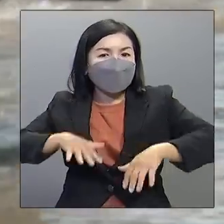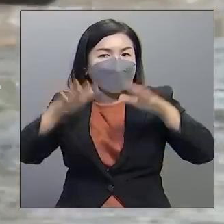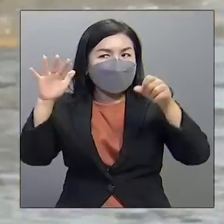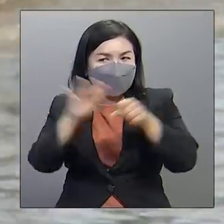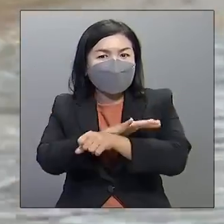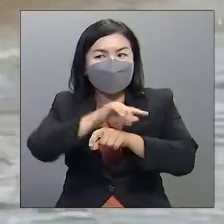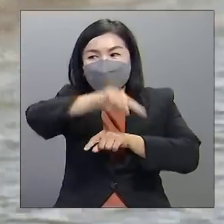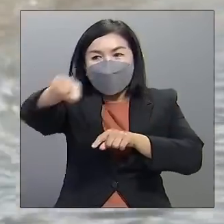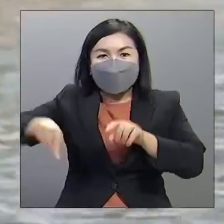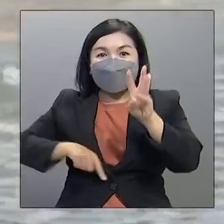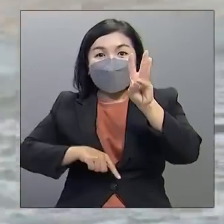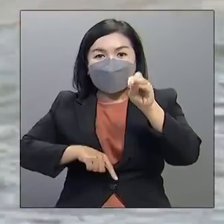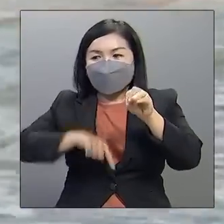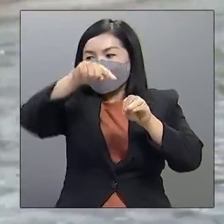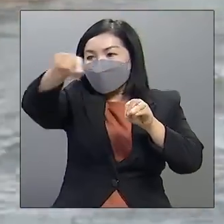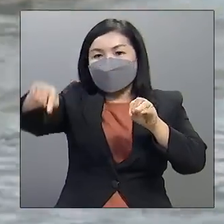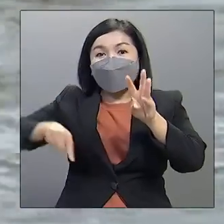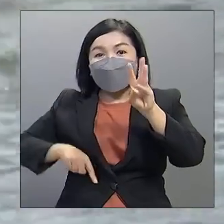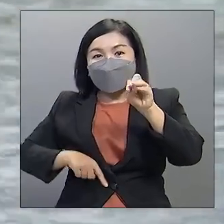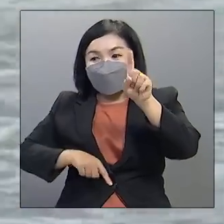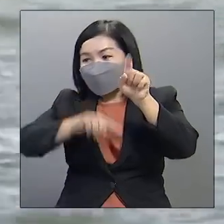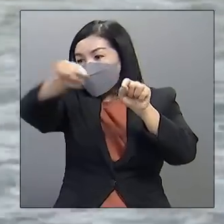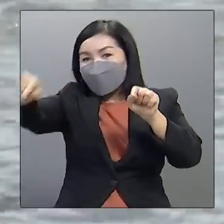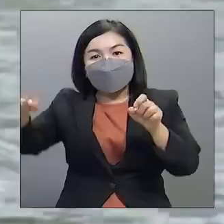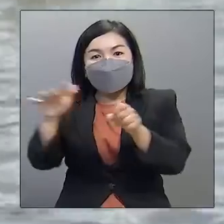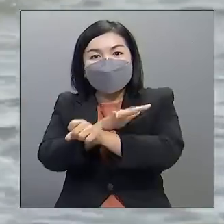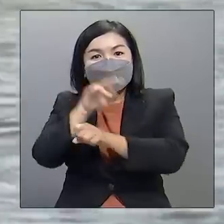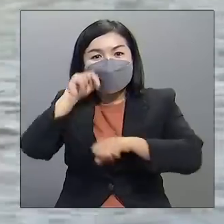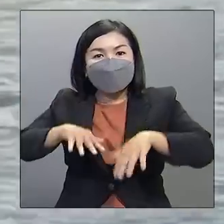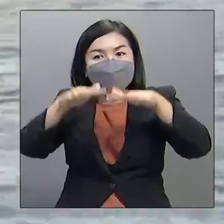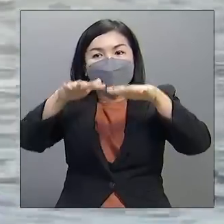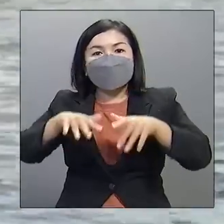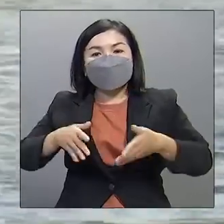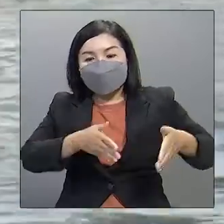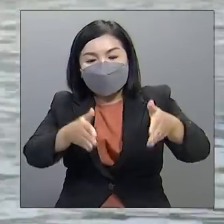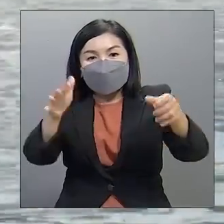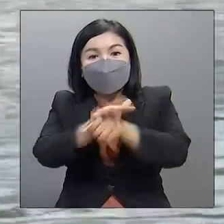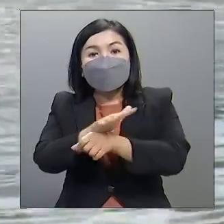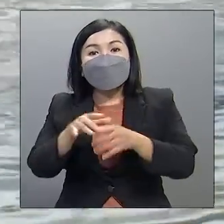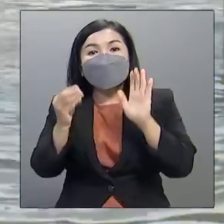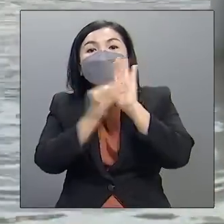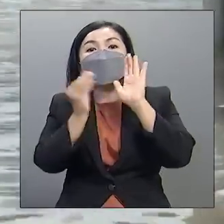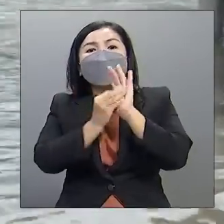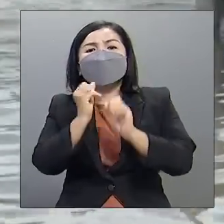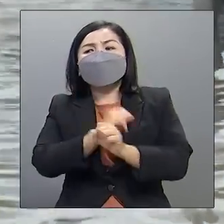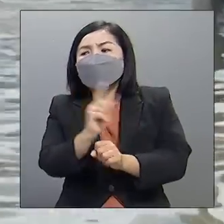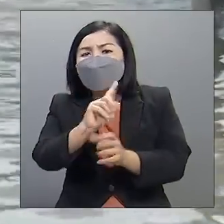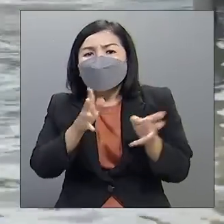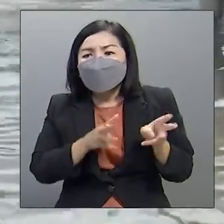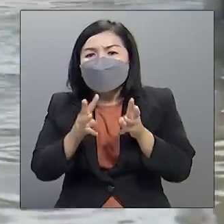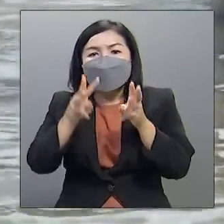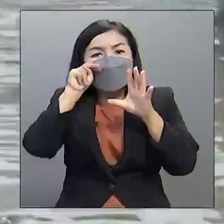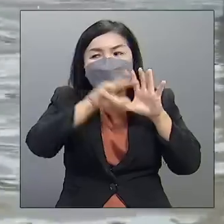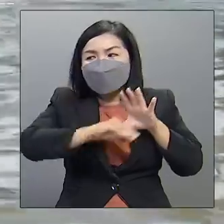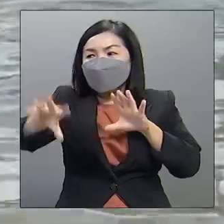61จุดนะคะซึ่งก็ต้องติดตามกันค่ะว่ากรุงเทพมหานครนั้นจะจัดการอย่างไรต่อการดึงน้ำส่วนต่างๆเหล่